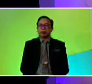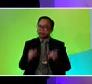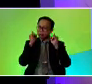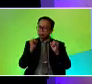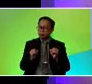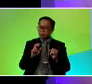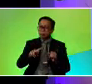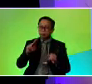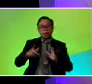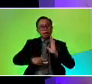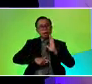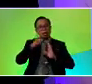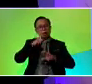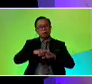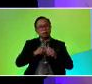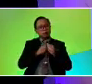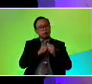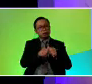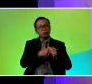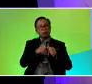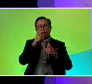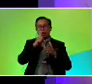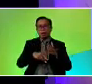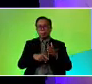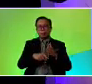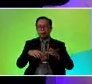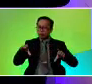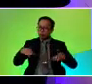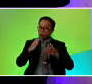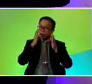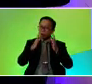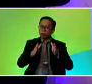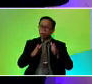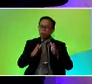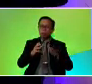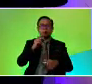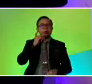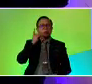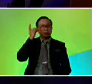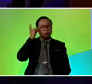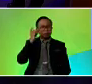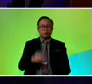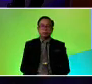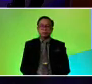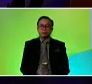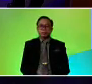lebih kepada menurut oke Apa yang dilakukan oleh orang dewasa Sebab mereka